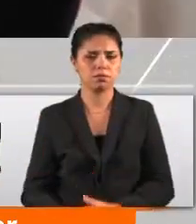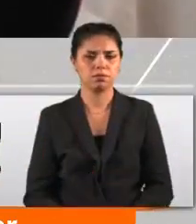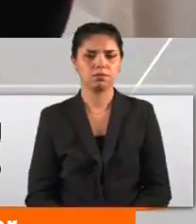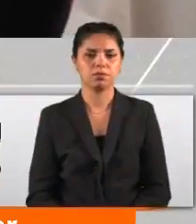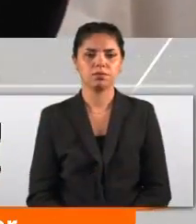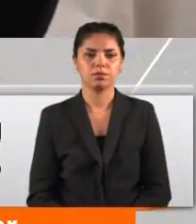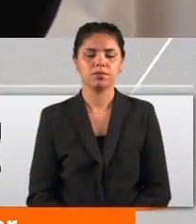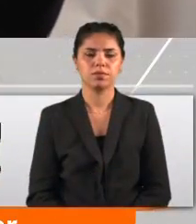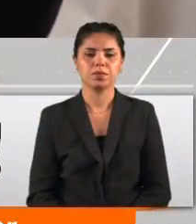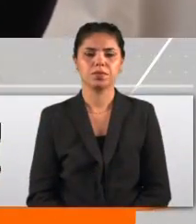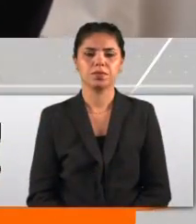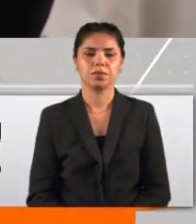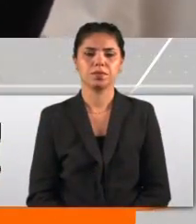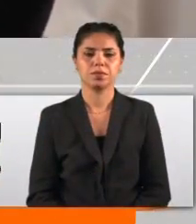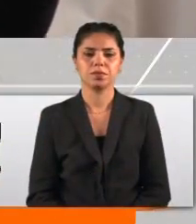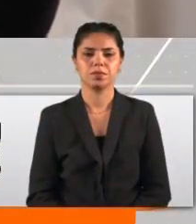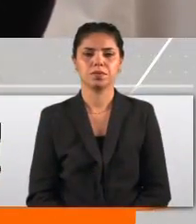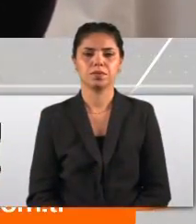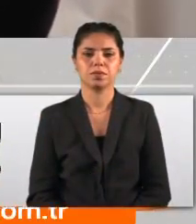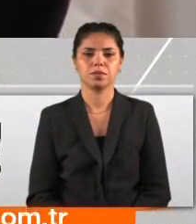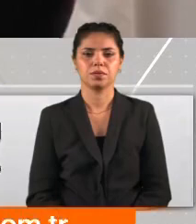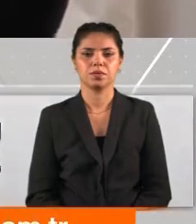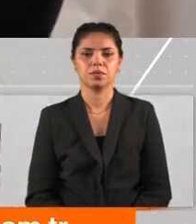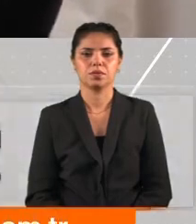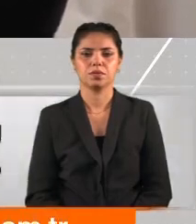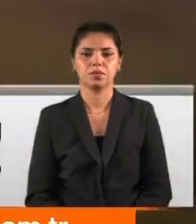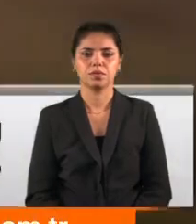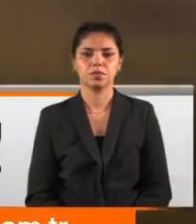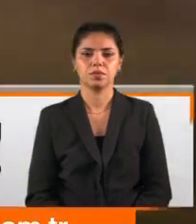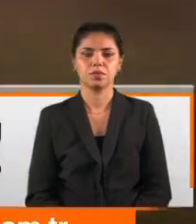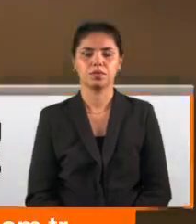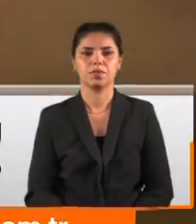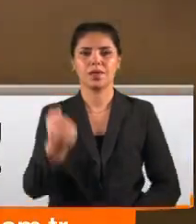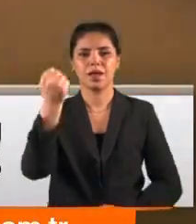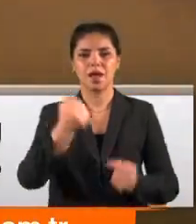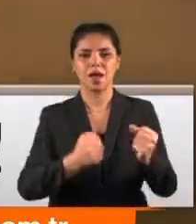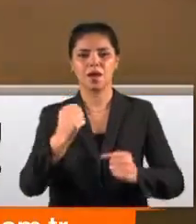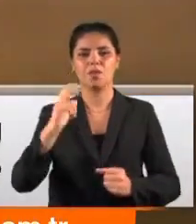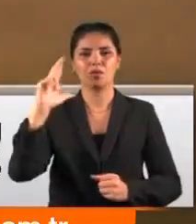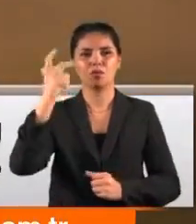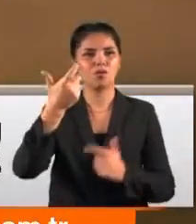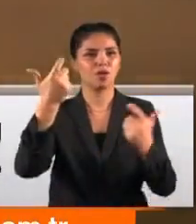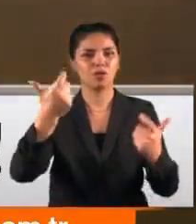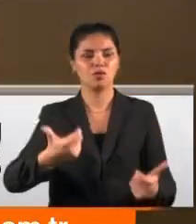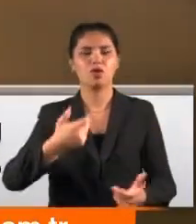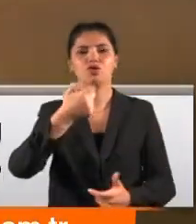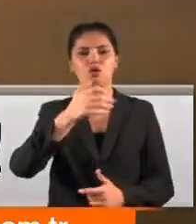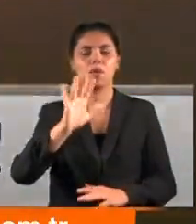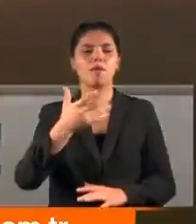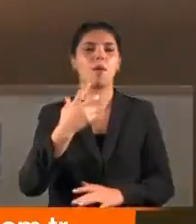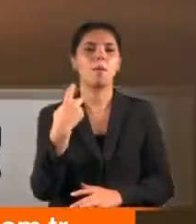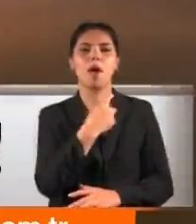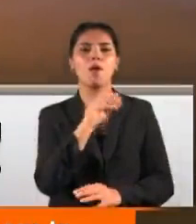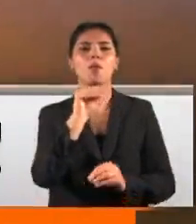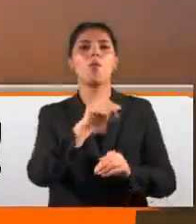araç içinde Çakmak veya yanıcı bir madde kullanmamalarını öneririm arabaların güneş olan kısımlarında Çakmak ve parfüm